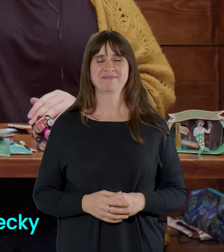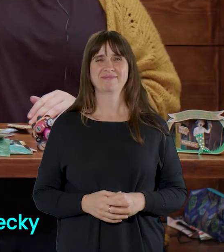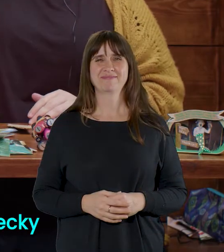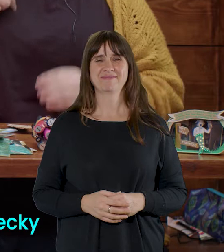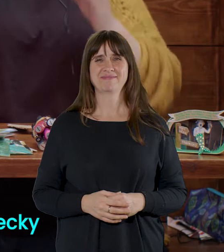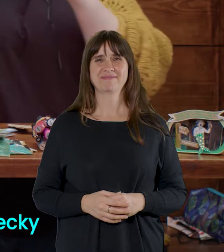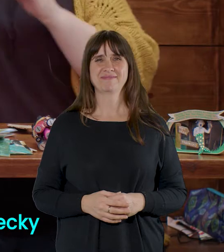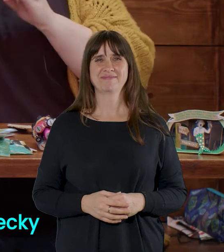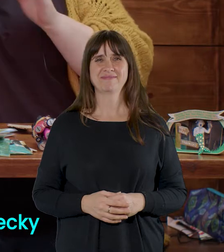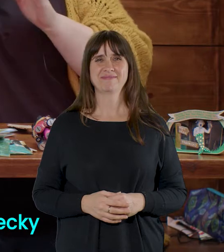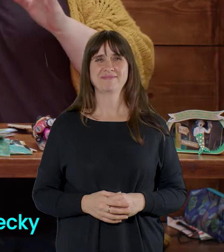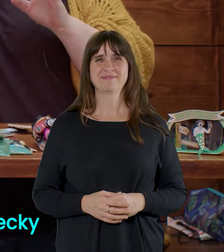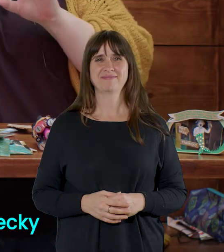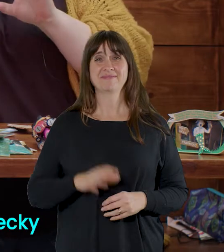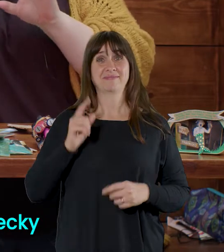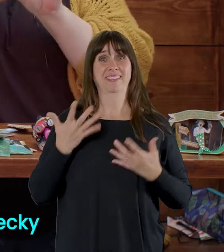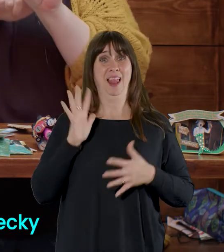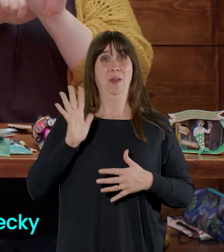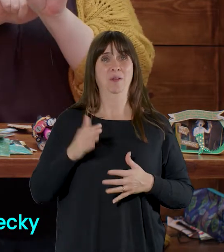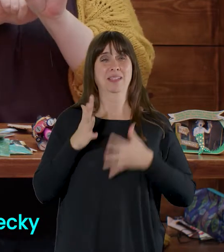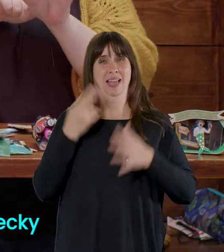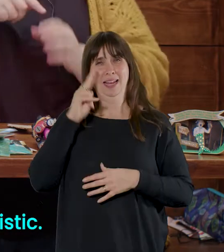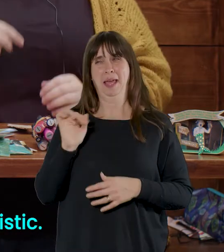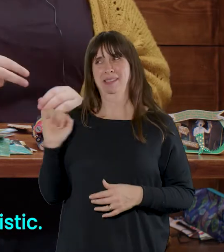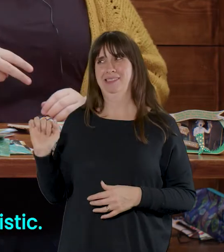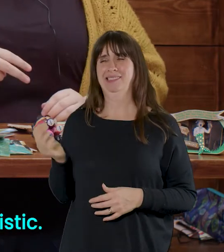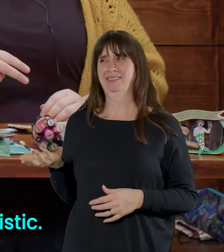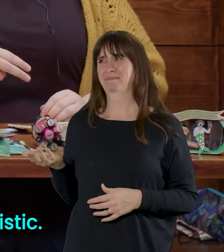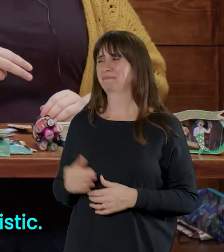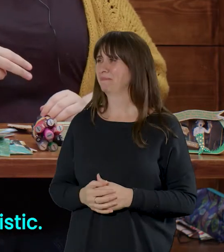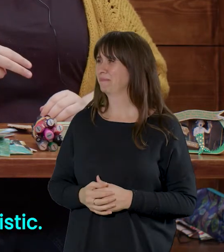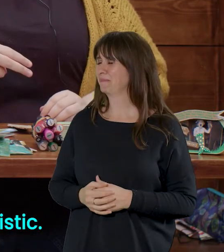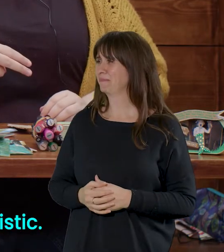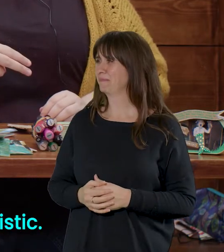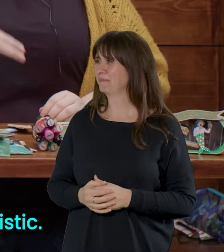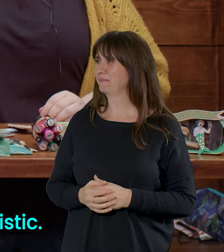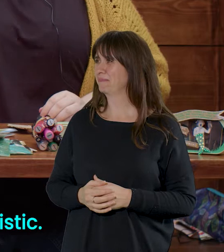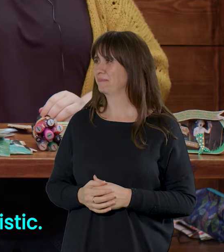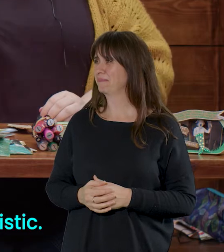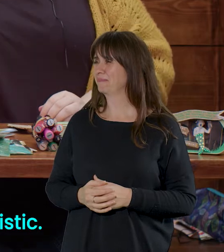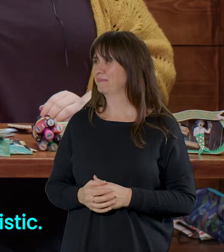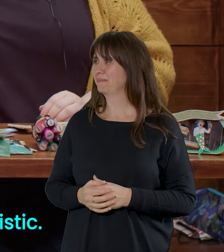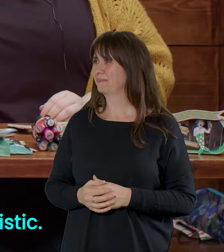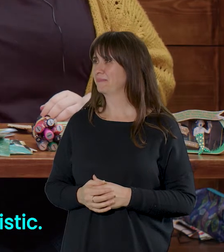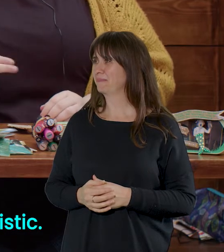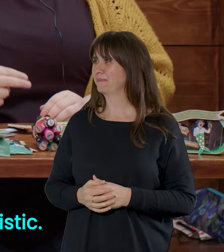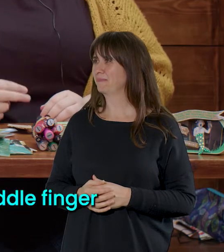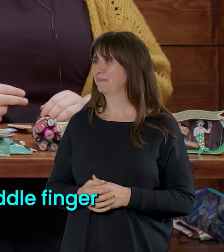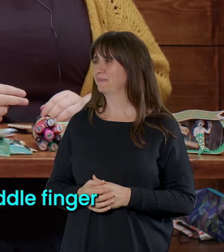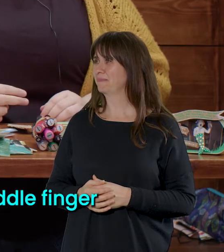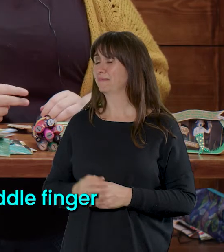Helo, fy yw Becky. A fy Iaith Arwyddion yw swish sassy